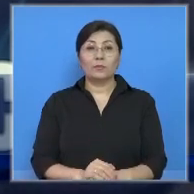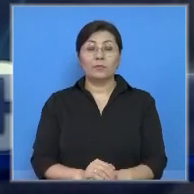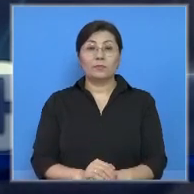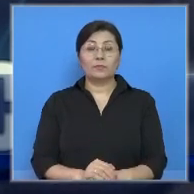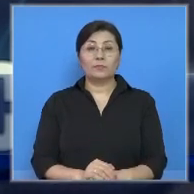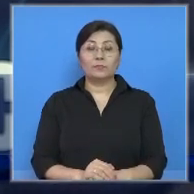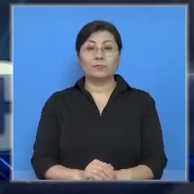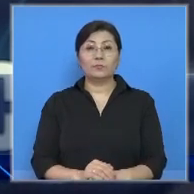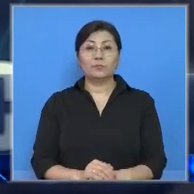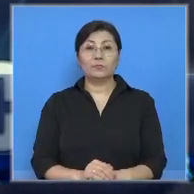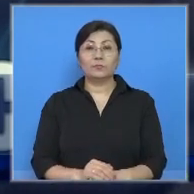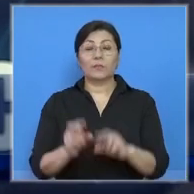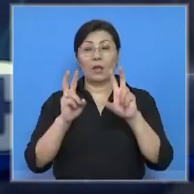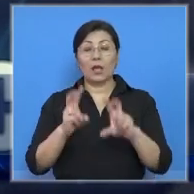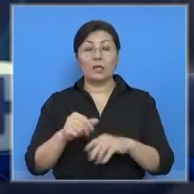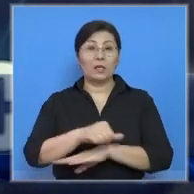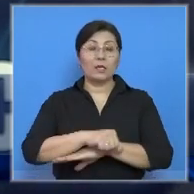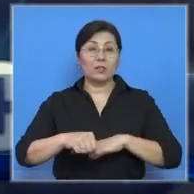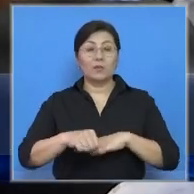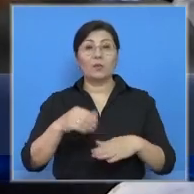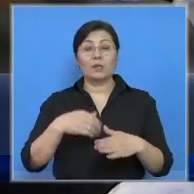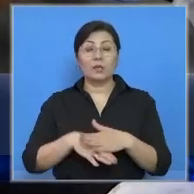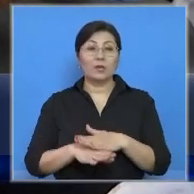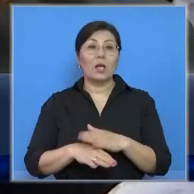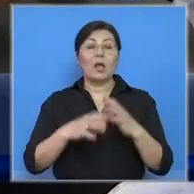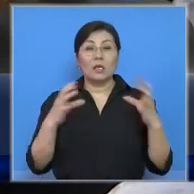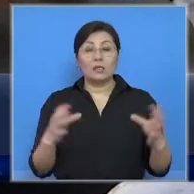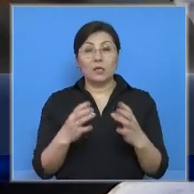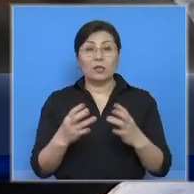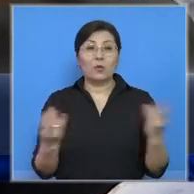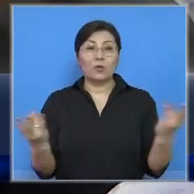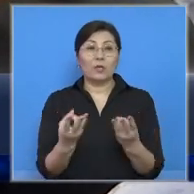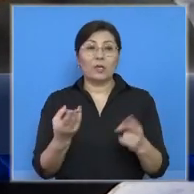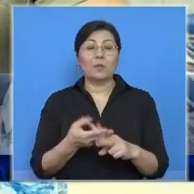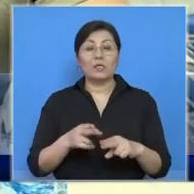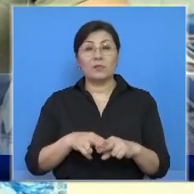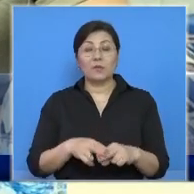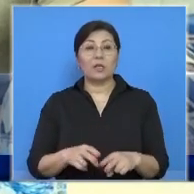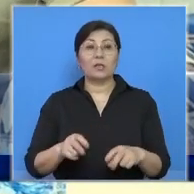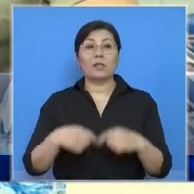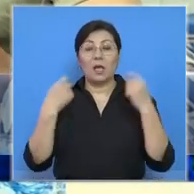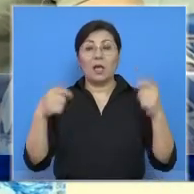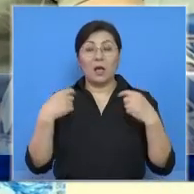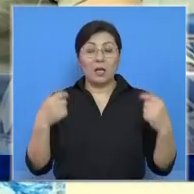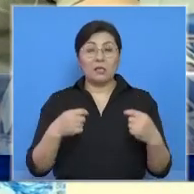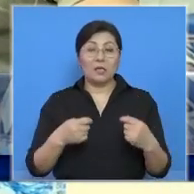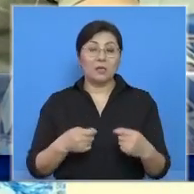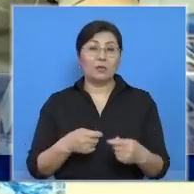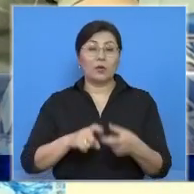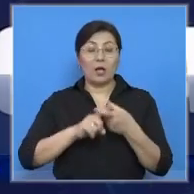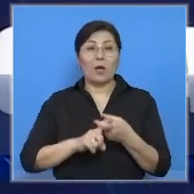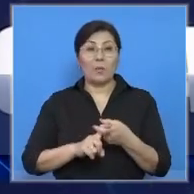арнайы шекарадан шығып кетпеу өте маңызды. Қазақтың тойға байланысты салт-дәстүрі әдет-ғұрпы аз емес, сондықтан